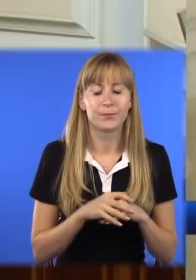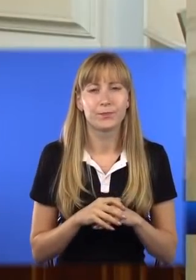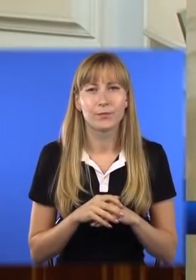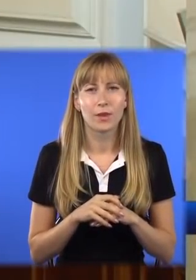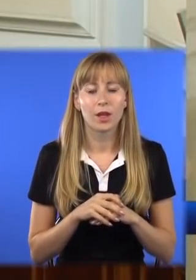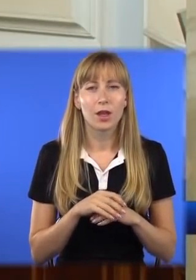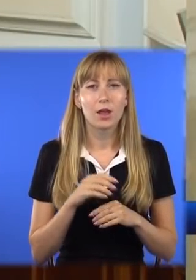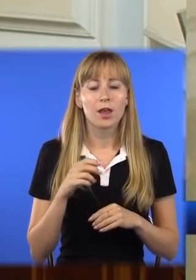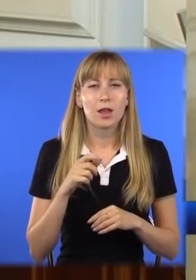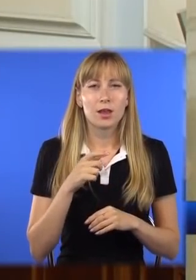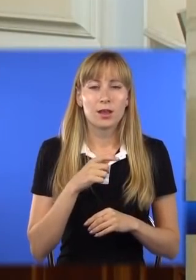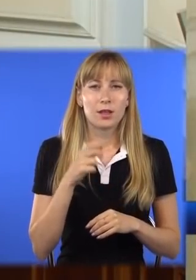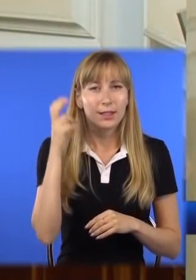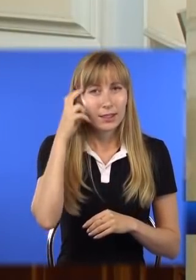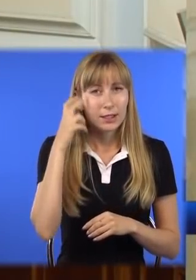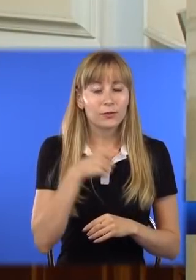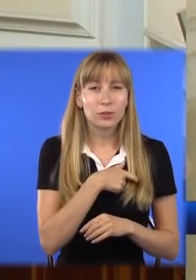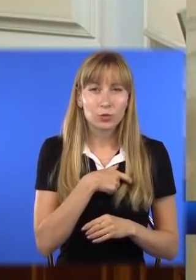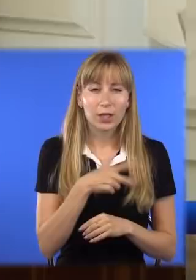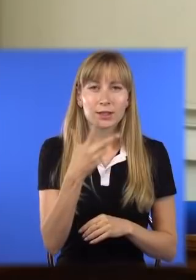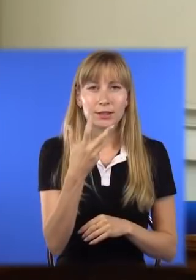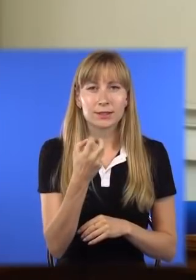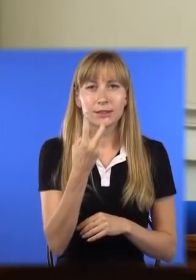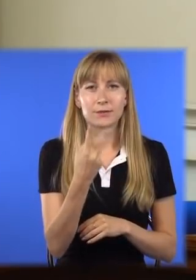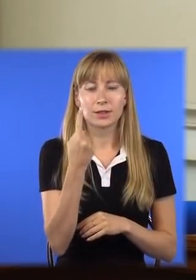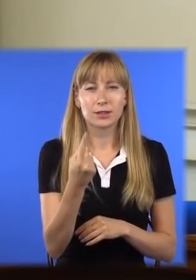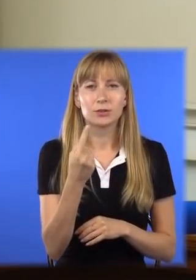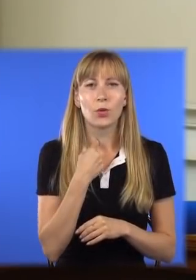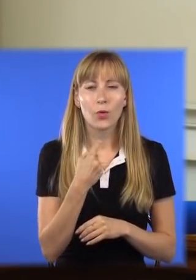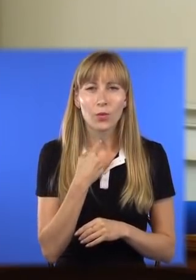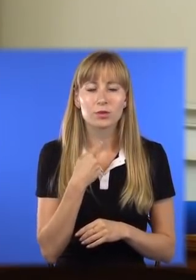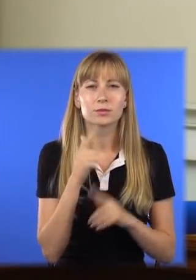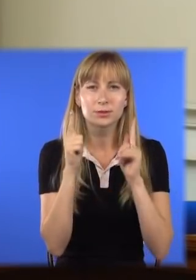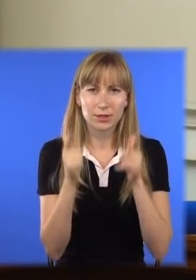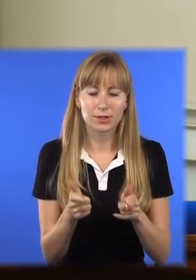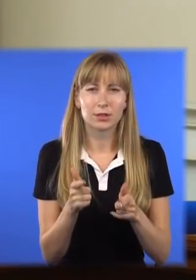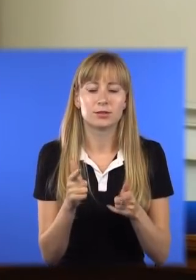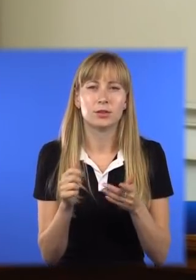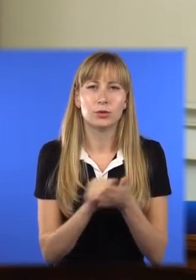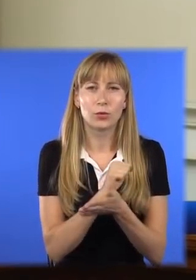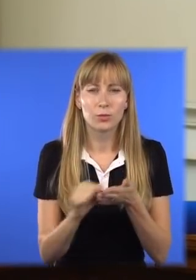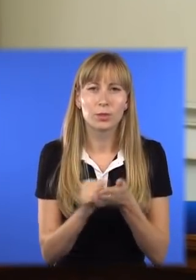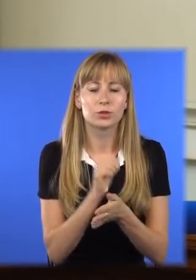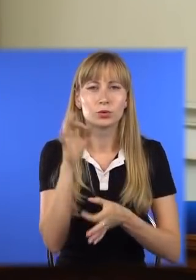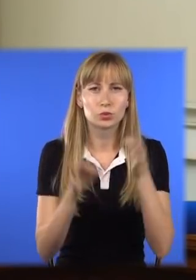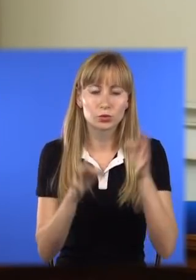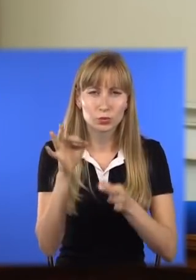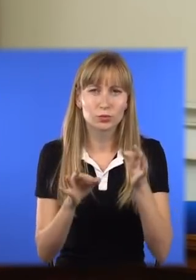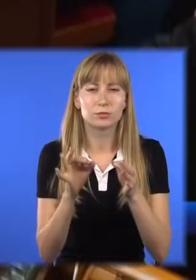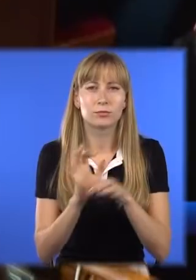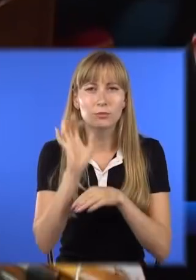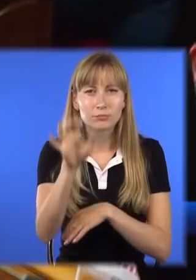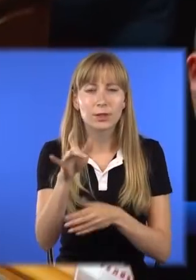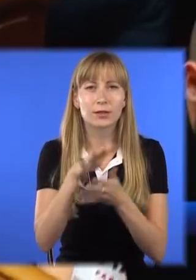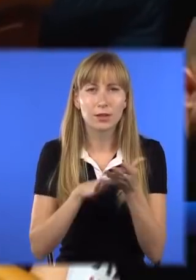депутати 321 голосом погодилися відправити документ до Конституційного суду для отримання висновку на